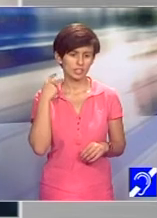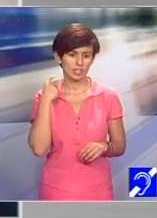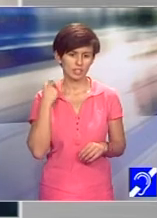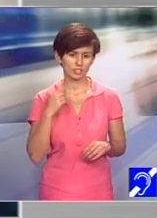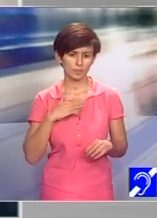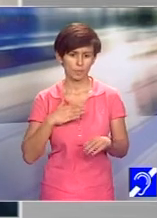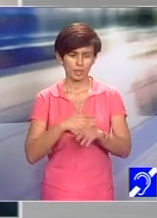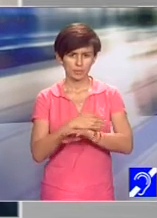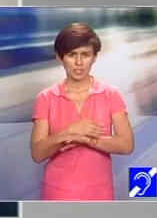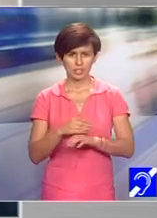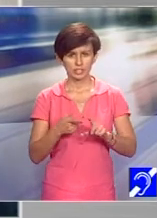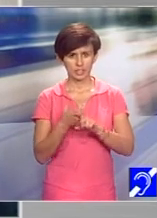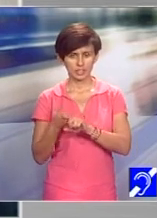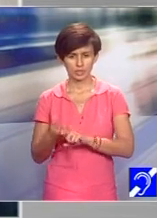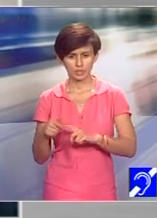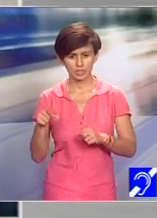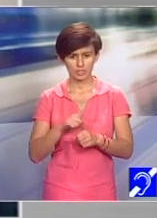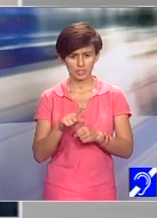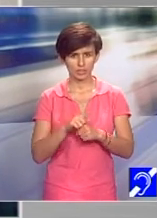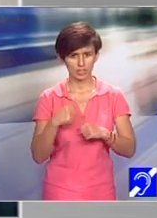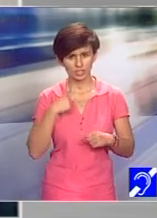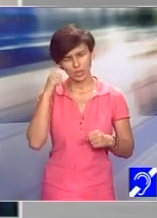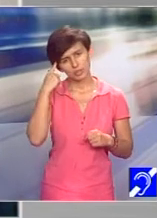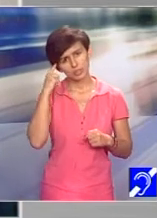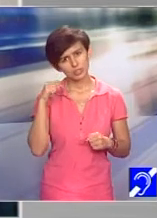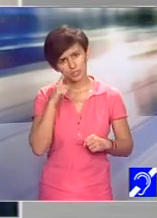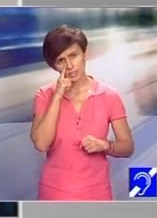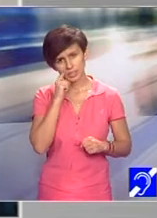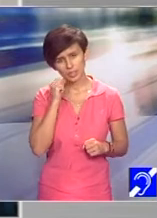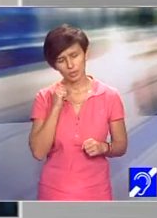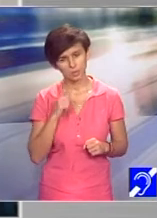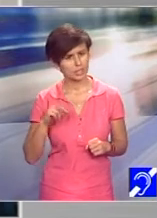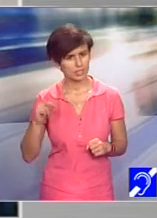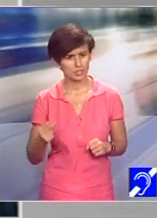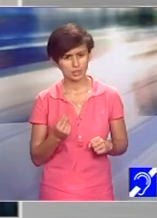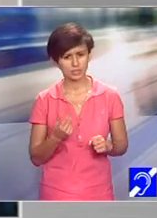cunoscut și pe Carl Jenkins și pe acești oameni noi din Cork, Cardiff, care